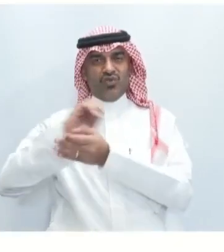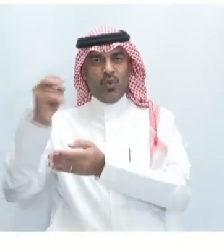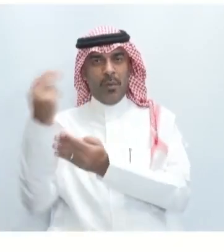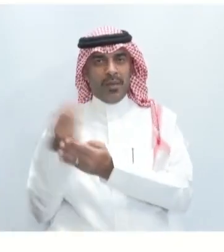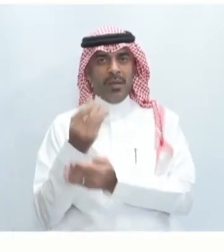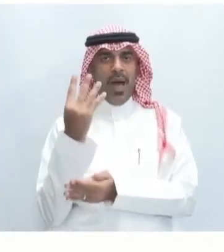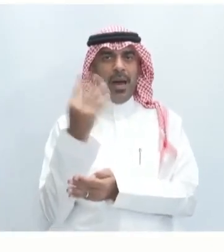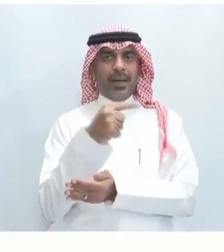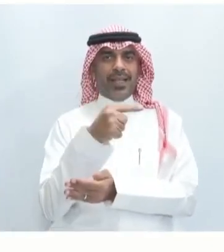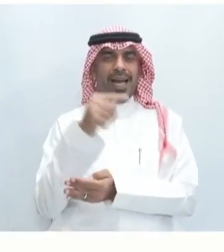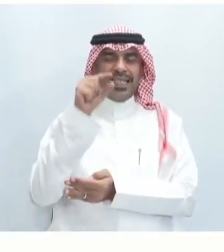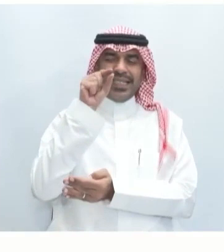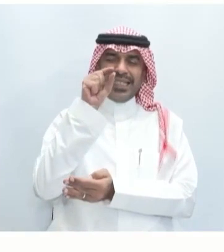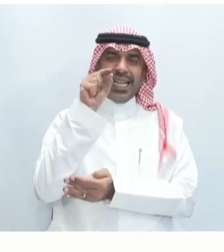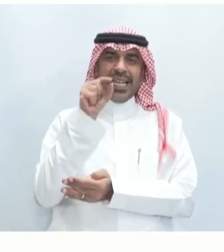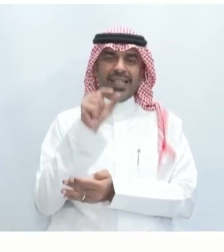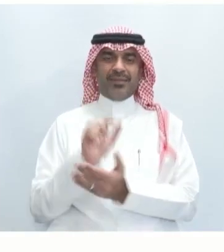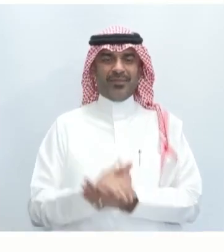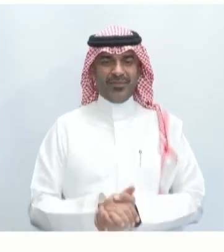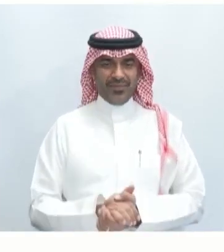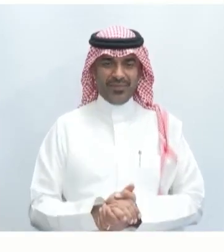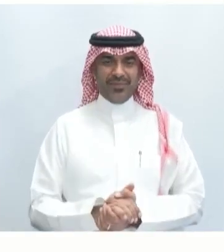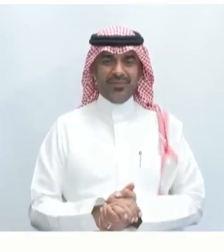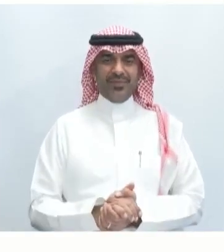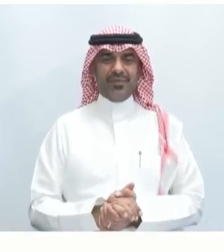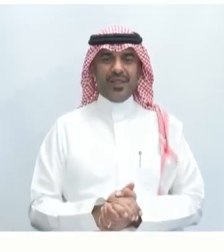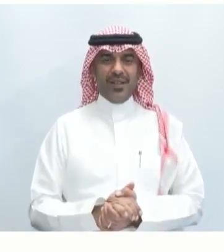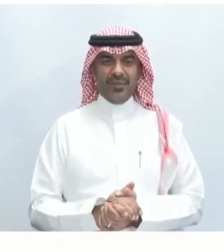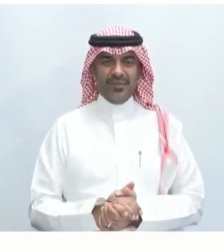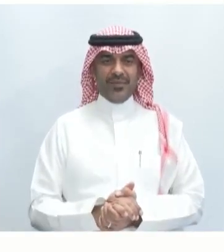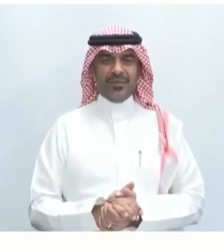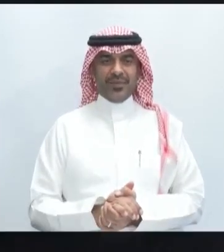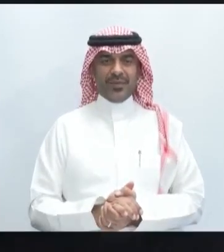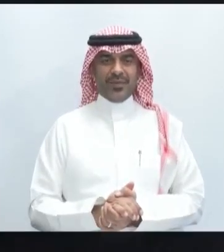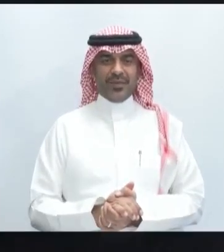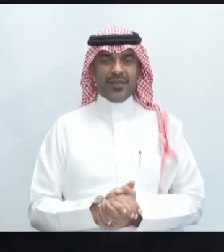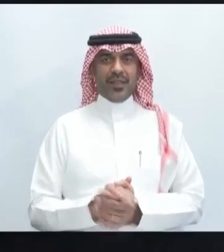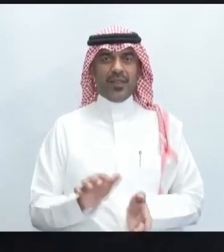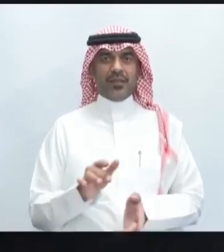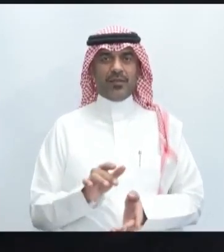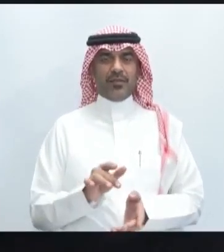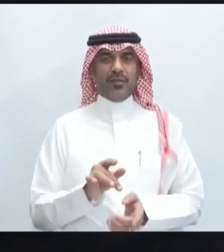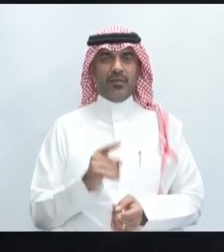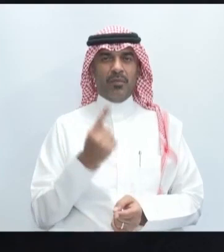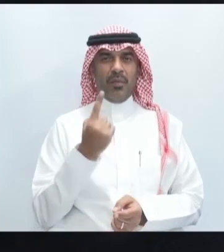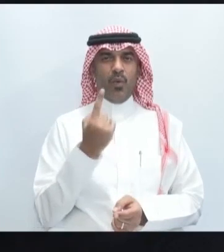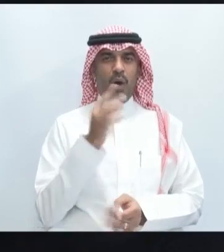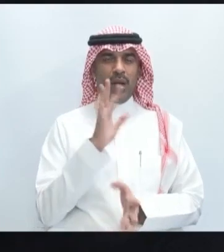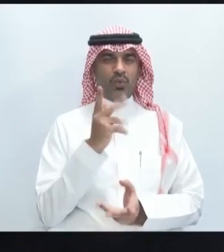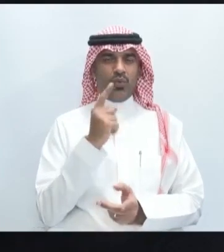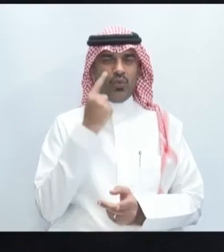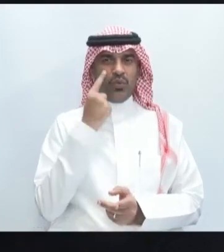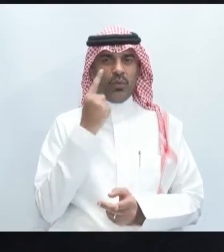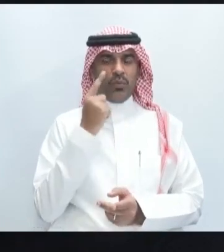هي اربعه عشر بارك الله فيكم اذا نحتاج اربعه عشر تبقى خطوه اخيره ما هي